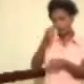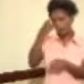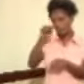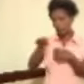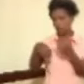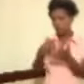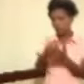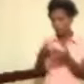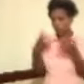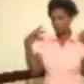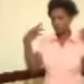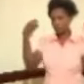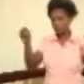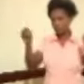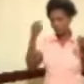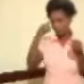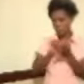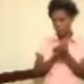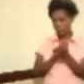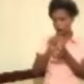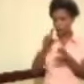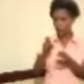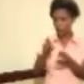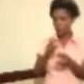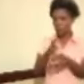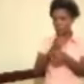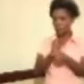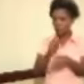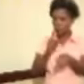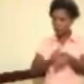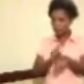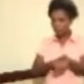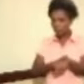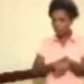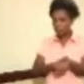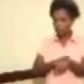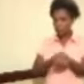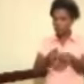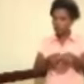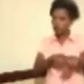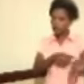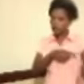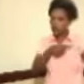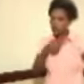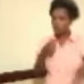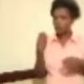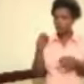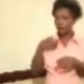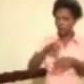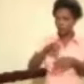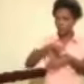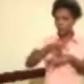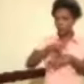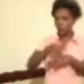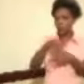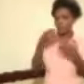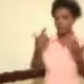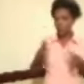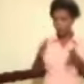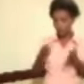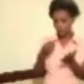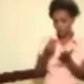gagne la santé. Et pour ceci, son projet cap printemps, mais n'a commencé le dès que l'entrée. Parce que nous identifions le terrain déjà, et nous identifions l'argent. Pour